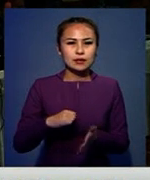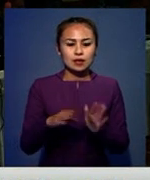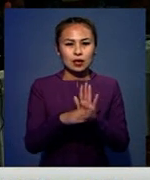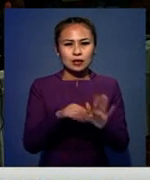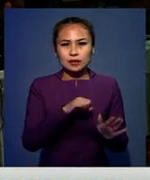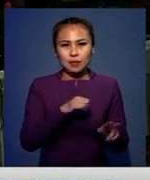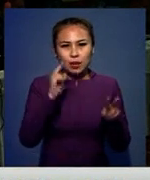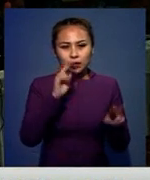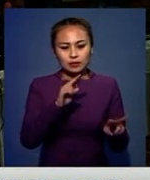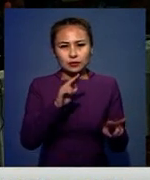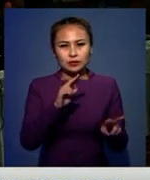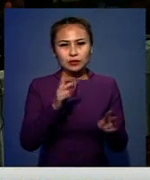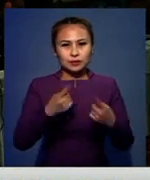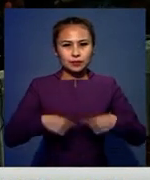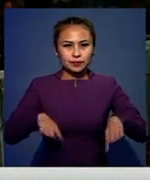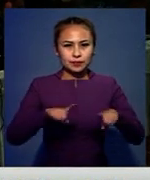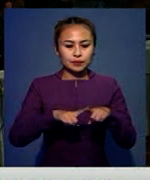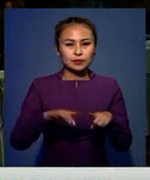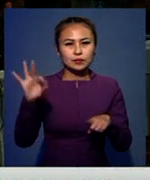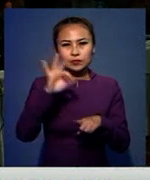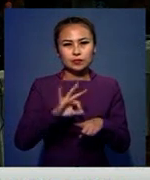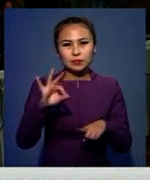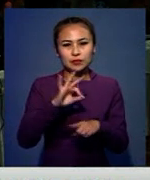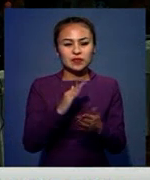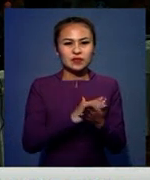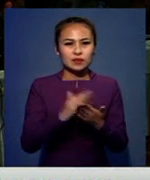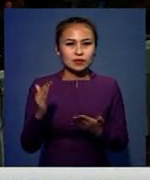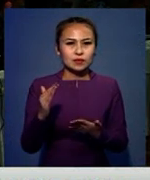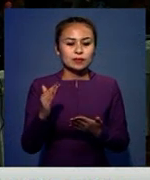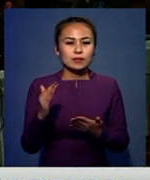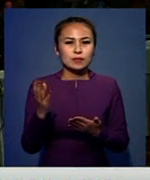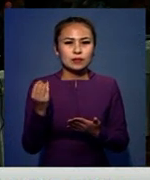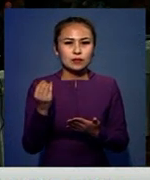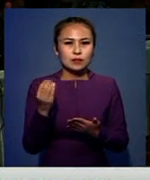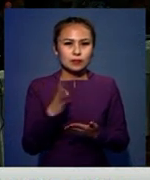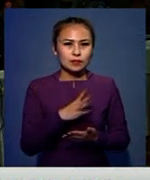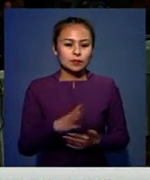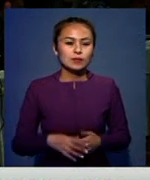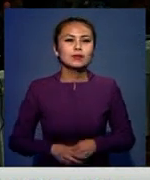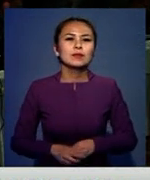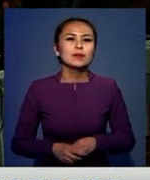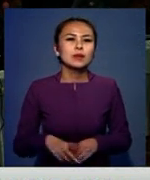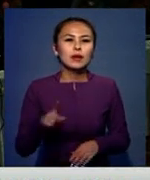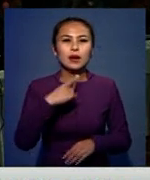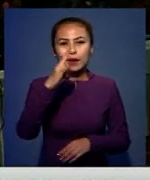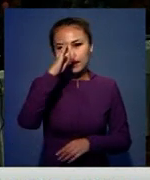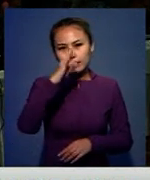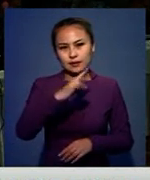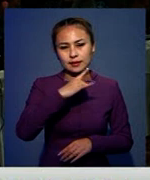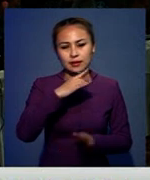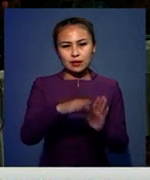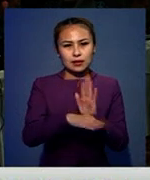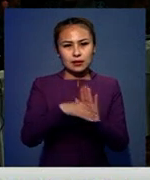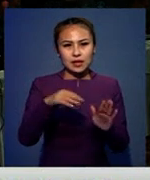Сайлау процесін бақылаған өкілдер ұйымдастырушылық жағының жоғары екендігінде атады. Олардың айтуынша, Қазақстандағы